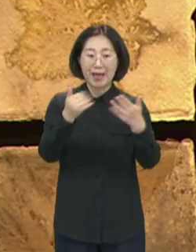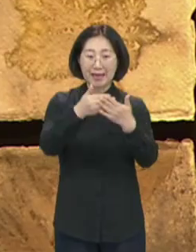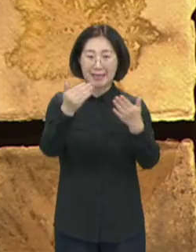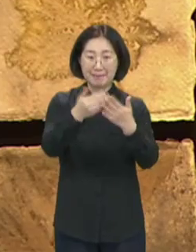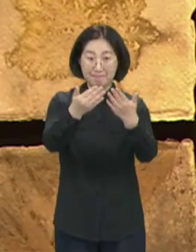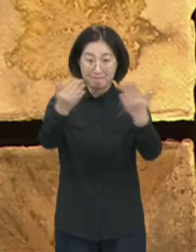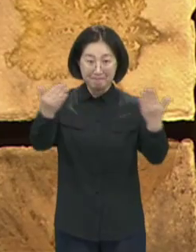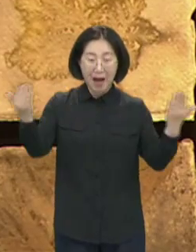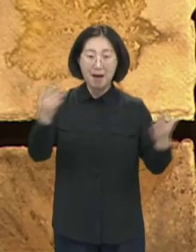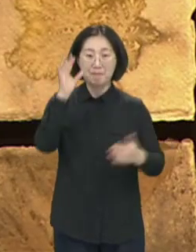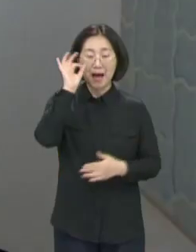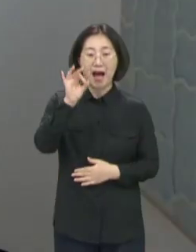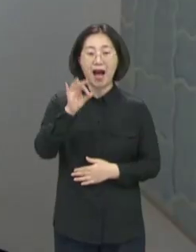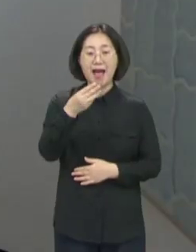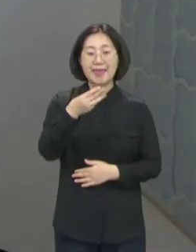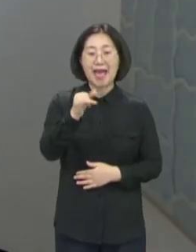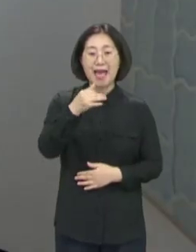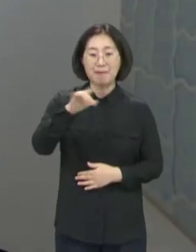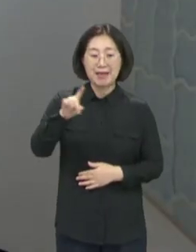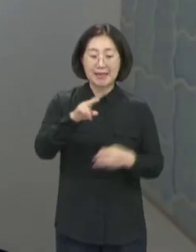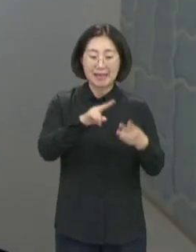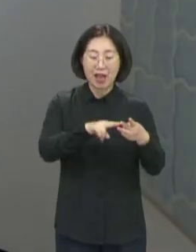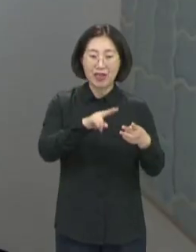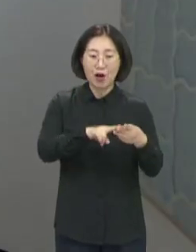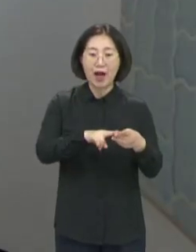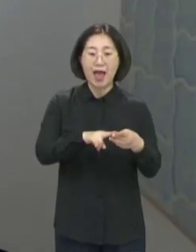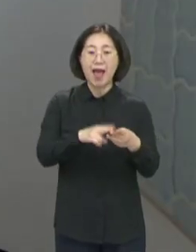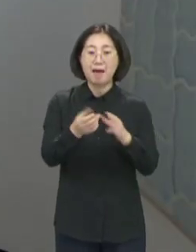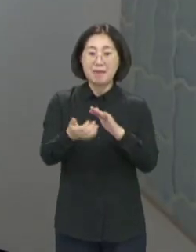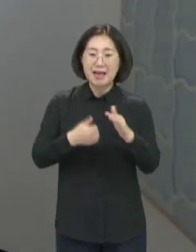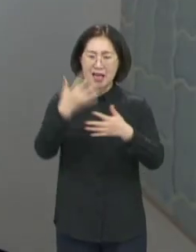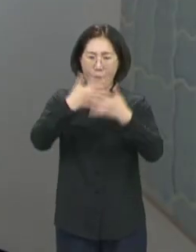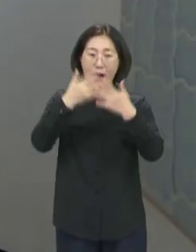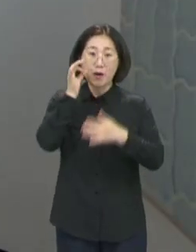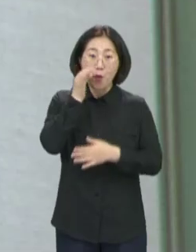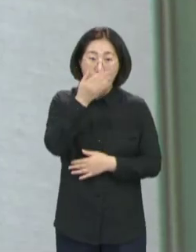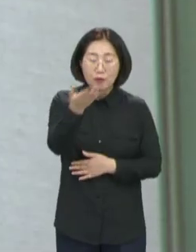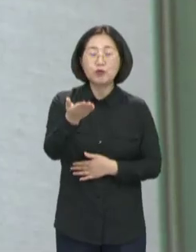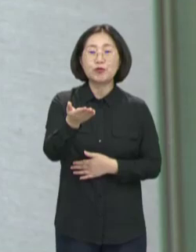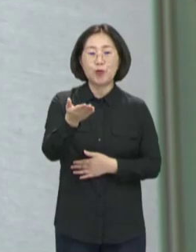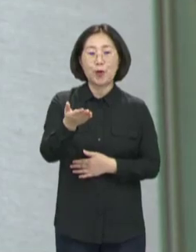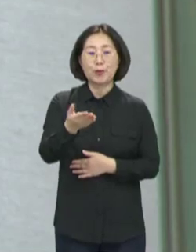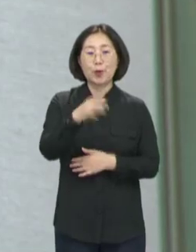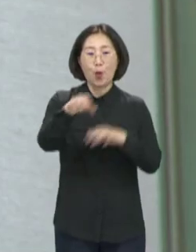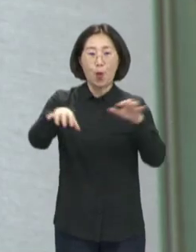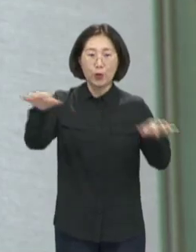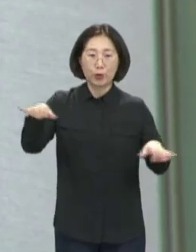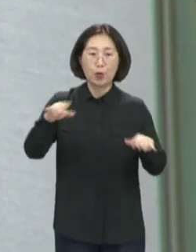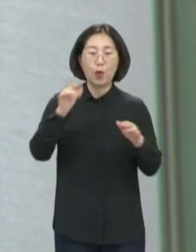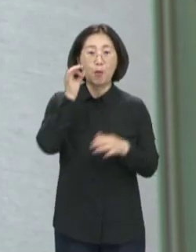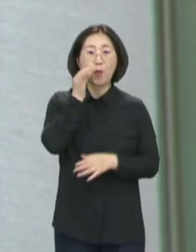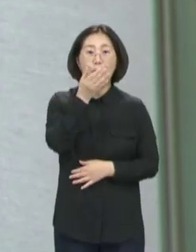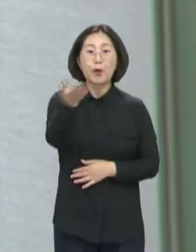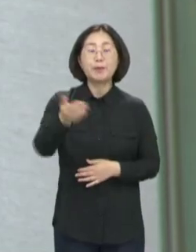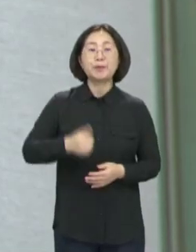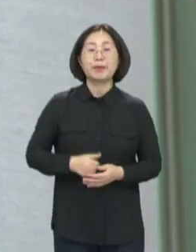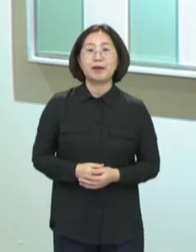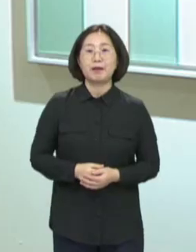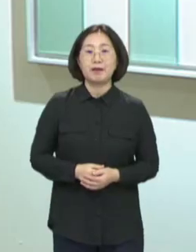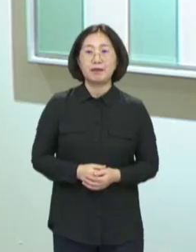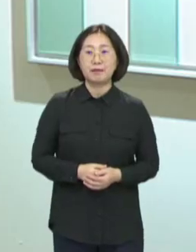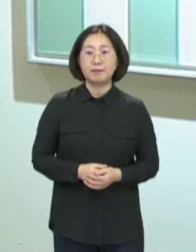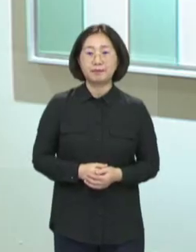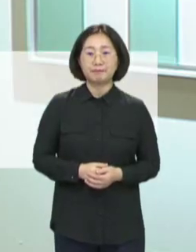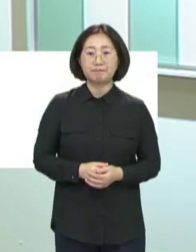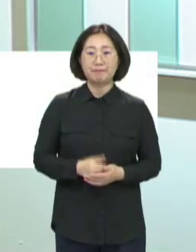만날 수 있는 대전 태미 예술창작센터의 2024 프리뷰도 갤러리 이안과 센터에서 동시에 진행됩니다.